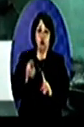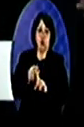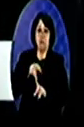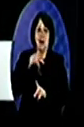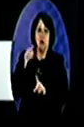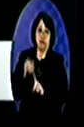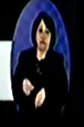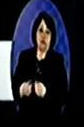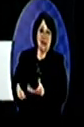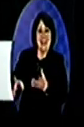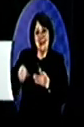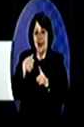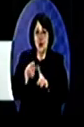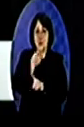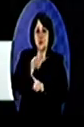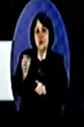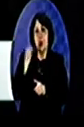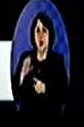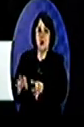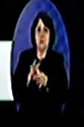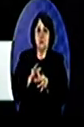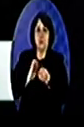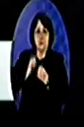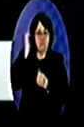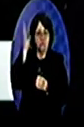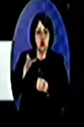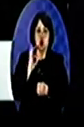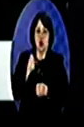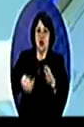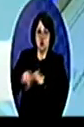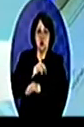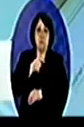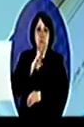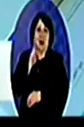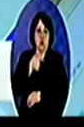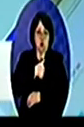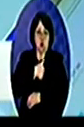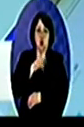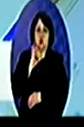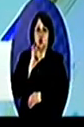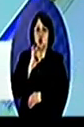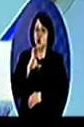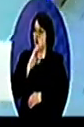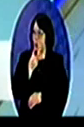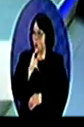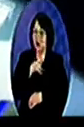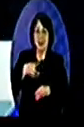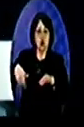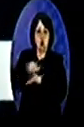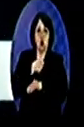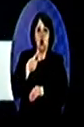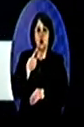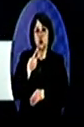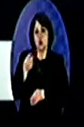200 айлыг нэмж дулаанд холбох боломжтой. Цаашдаа сонгон хайрхан Баян зүрх Сүхбаатар дүүргэд 200-аас 500 өрхийг